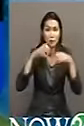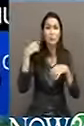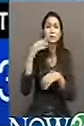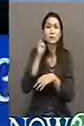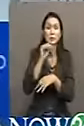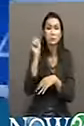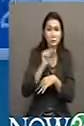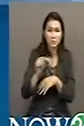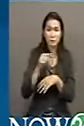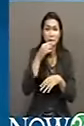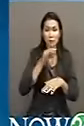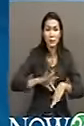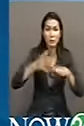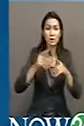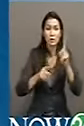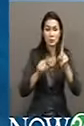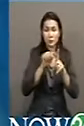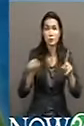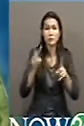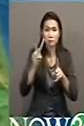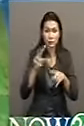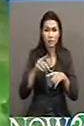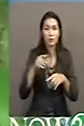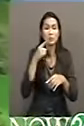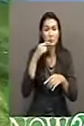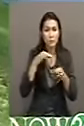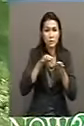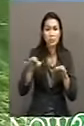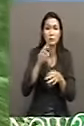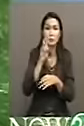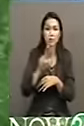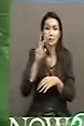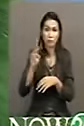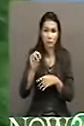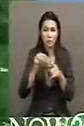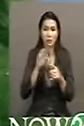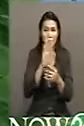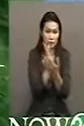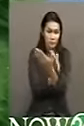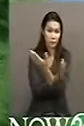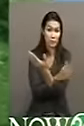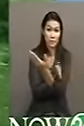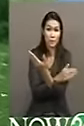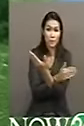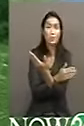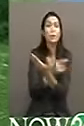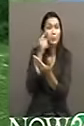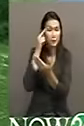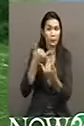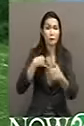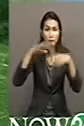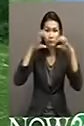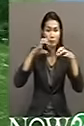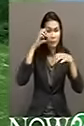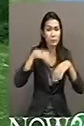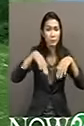ของพื้นที่ทะเลมีคลื่นสูง 1-2 เมตรห่างฝั่งคลื่นสูงประมาณ2เมตรครับส่วนภาคใต้ฝั่งตะวันตกมีเมฆเป็นส่วนมากกับมีฝนฟ้าคะน